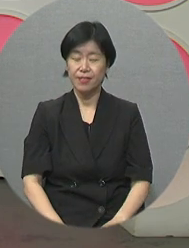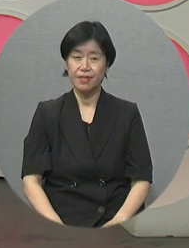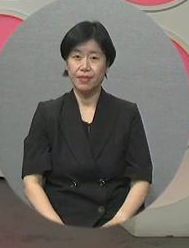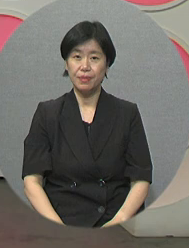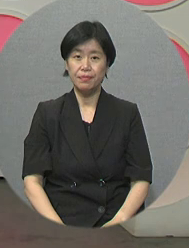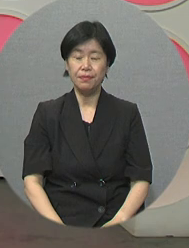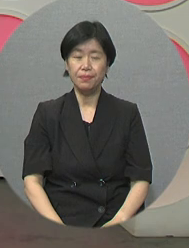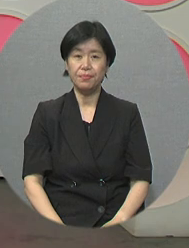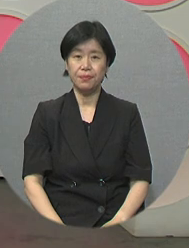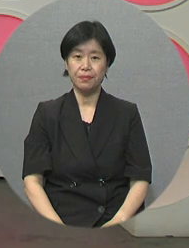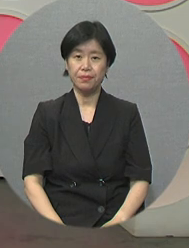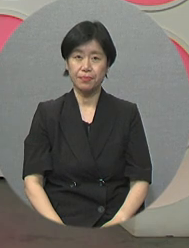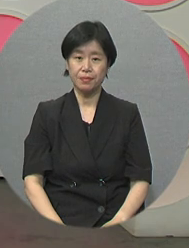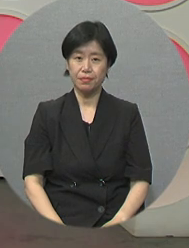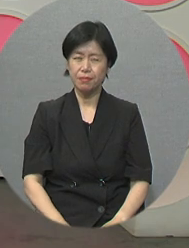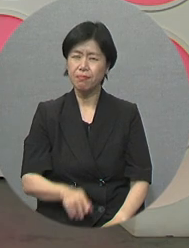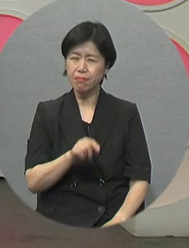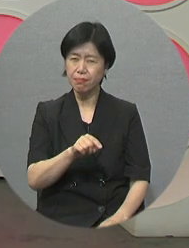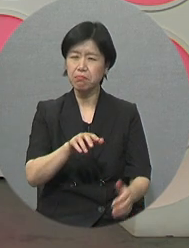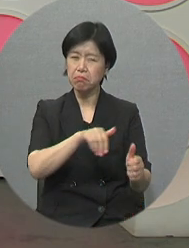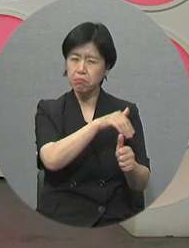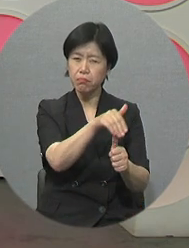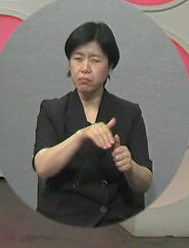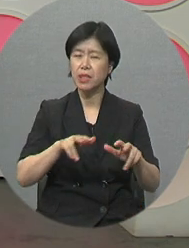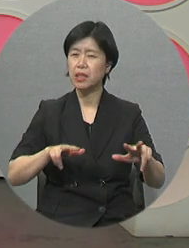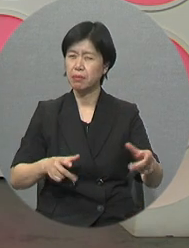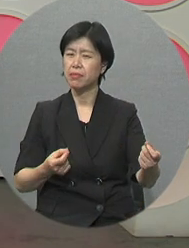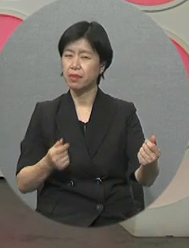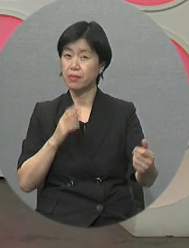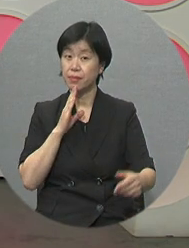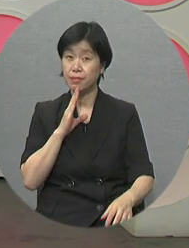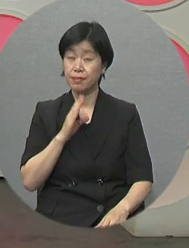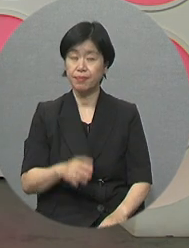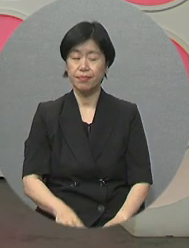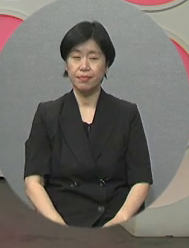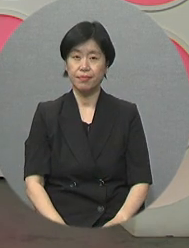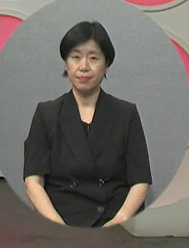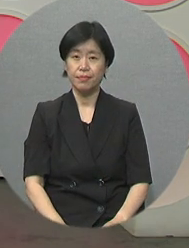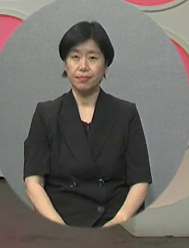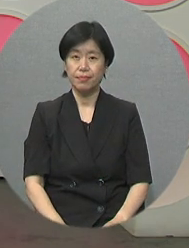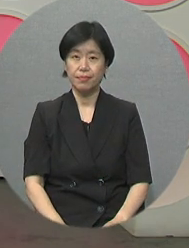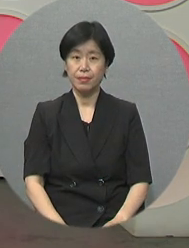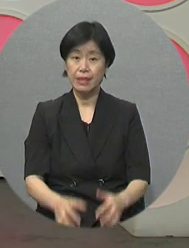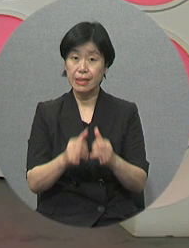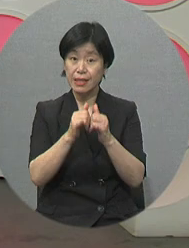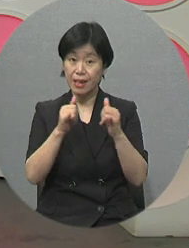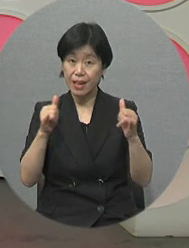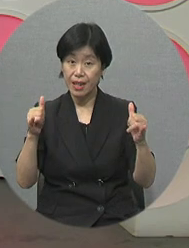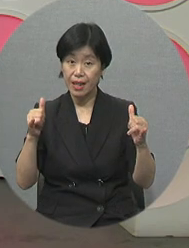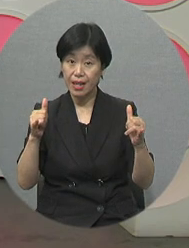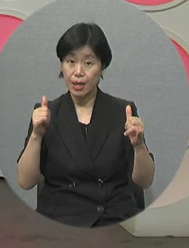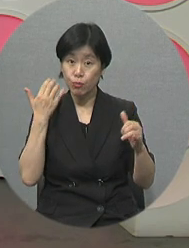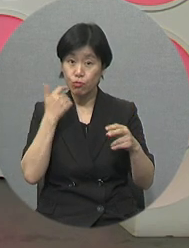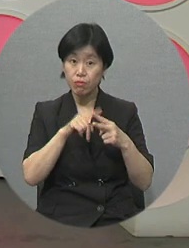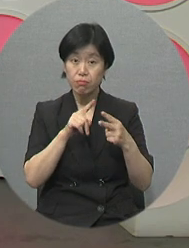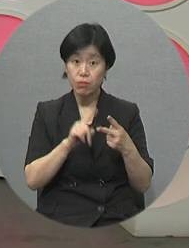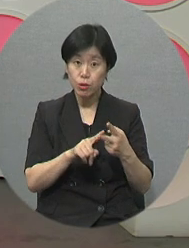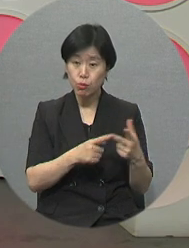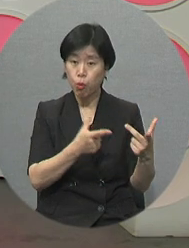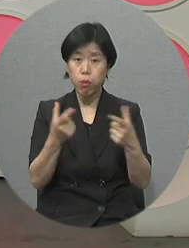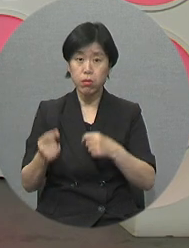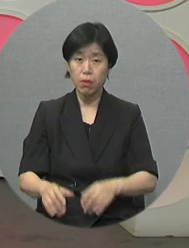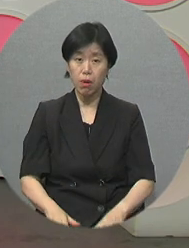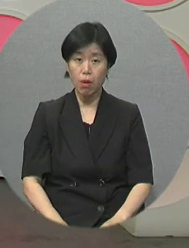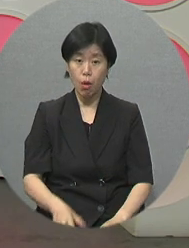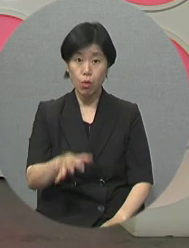이게 어떻게 보면 훨씬 더 현실적인 사건이라고 볼 수 있는 게 사람은요 견물생심이라고 진짜